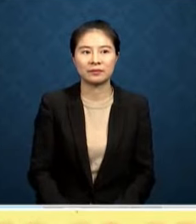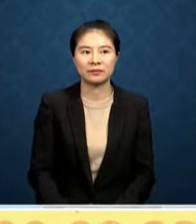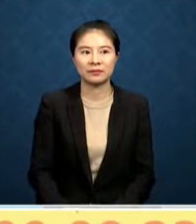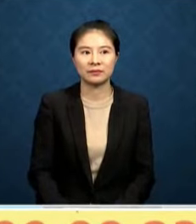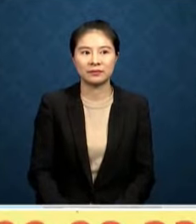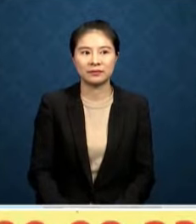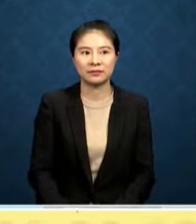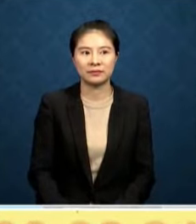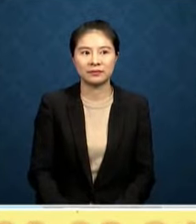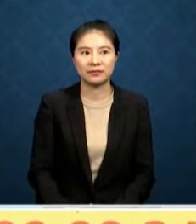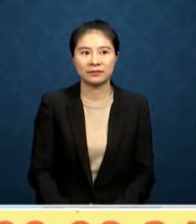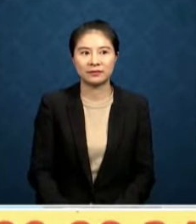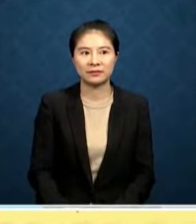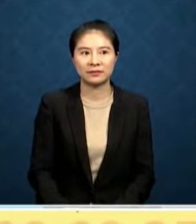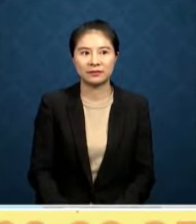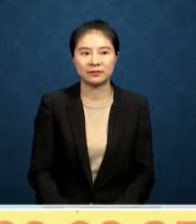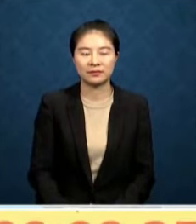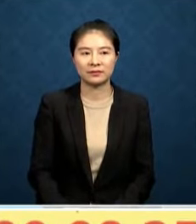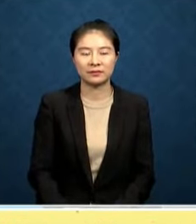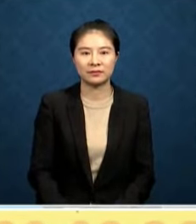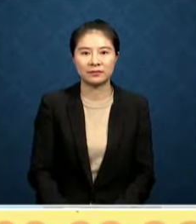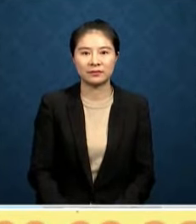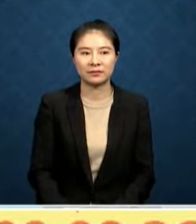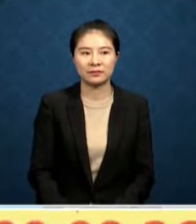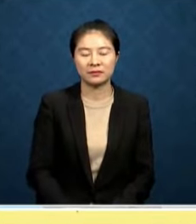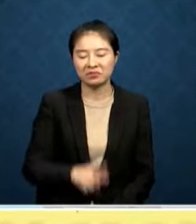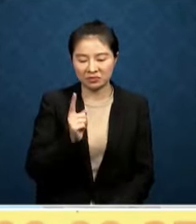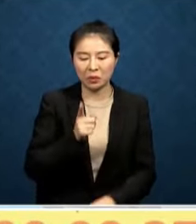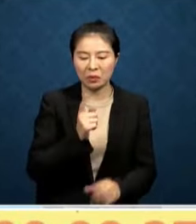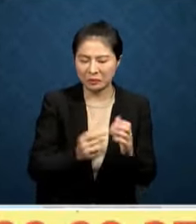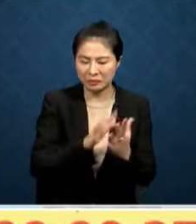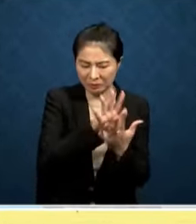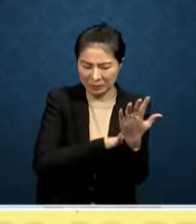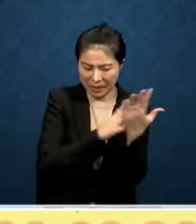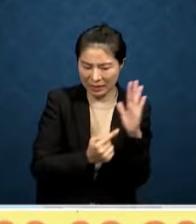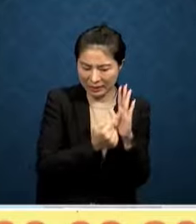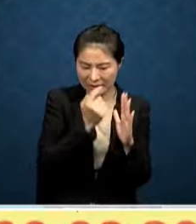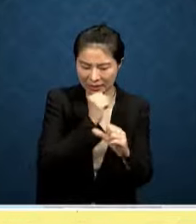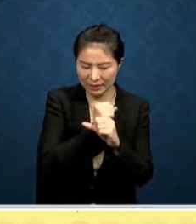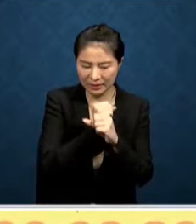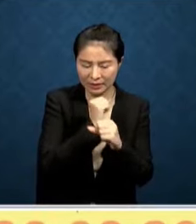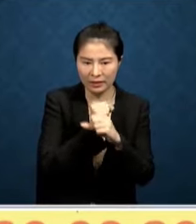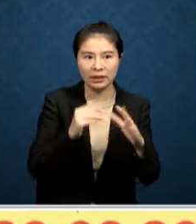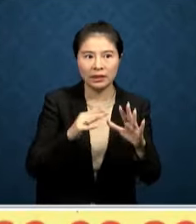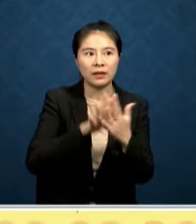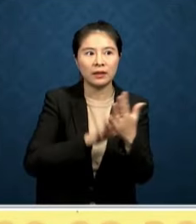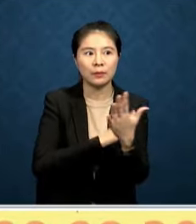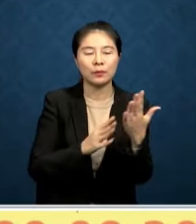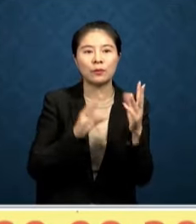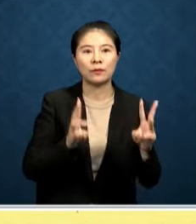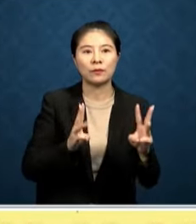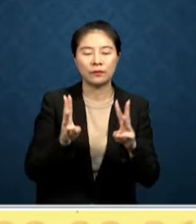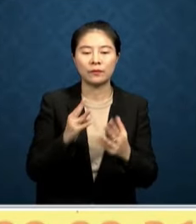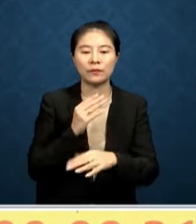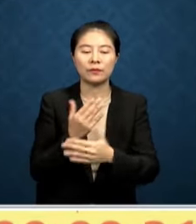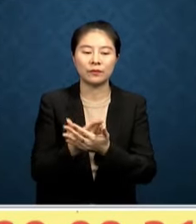ไม่มานะครับจริงๆแล้วท่านก็คืออันเนี้ยมันต้องทำแต่เนิ่นๆนะครับท่านก็เปรยมาบ้างแล้วเรื่องของการแนวทางของว่าบอร์ดค่าจ้างเนี่ยฮะ